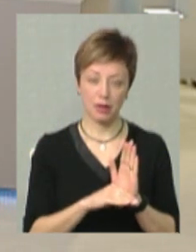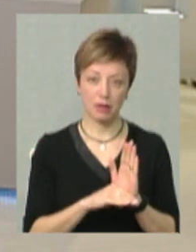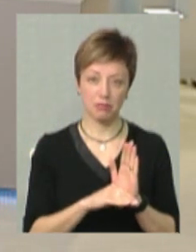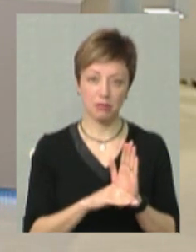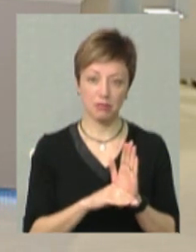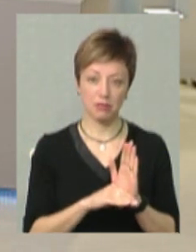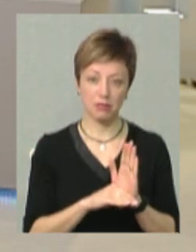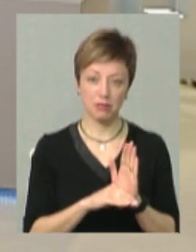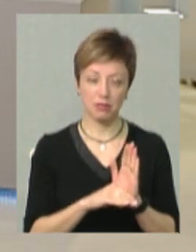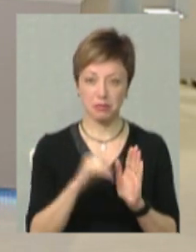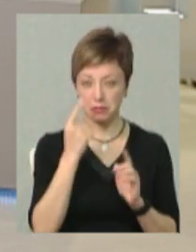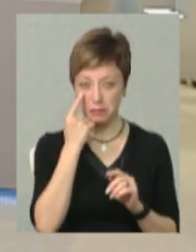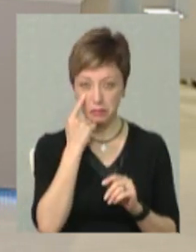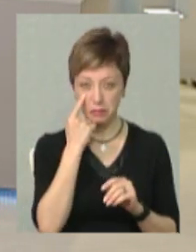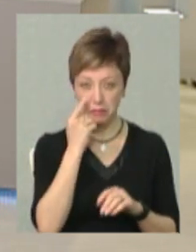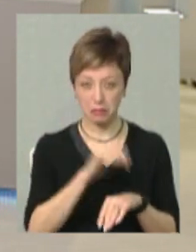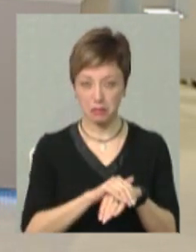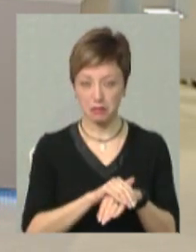мені така